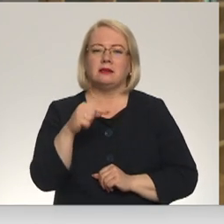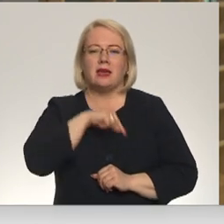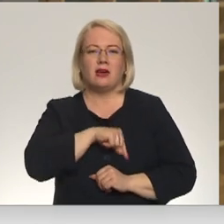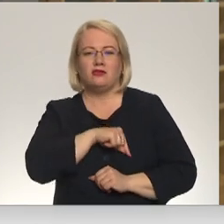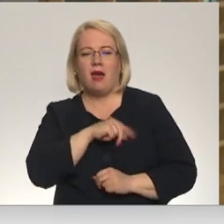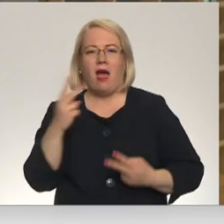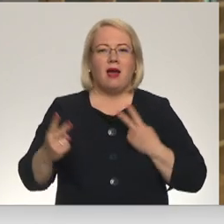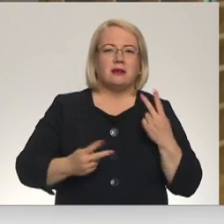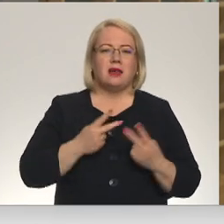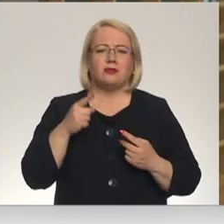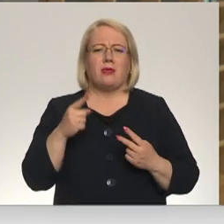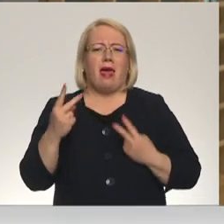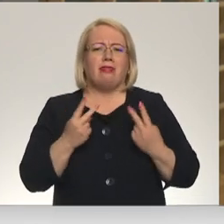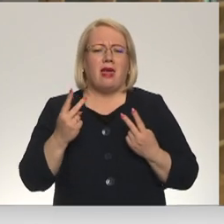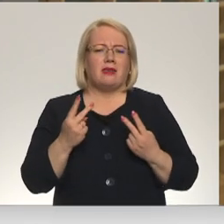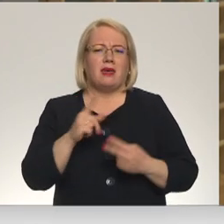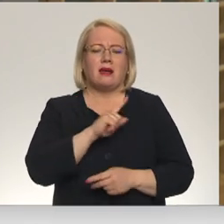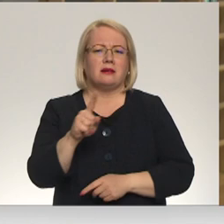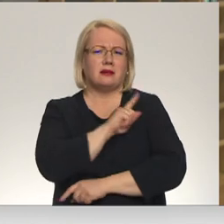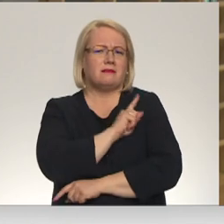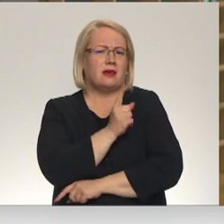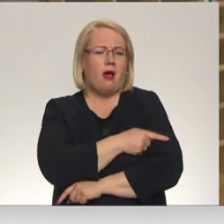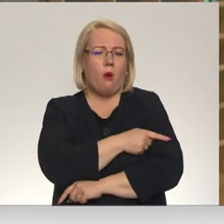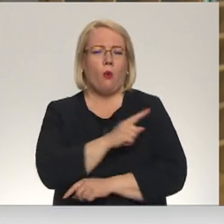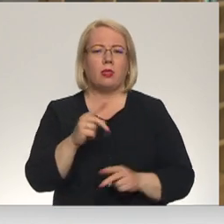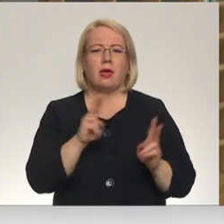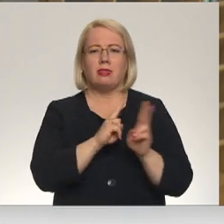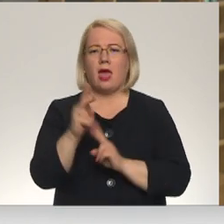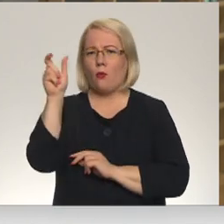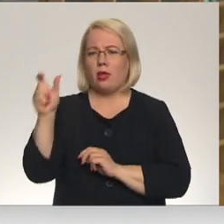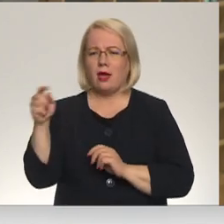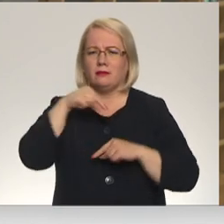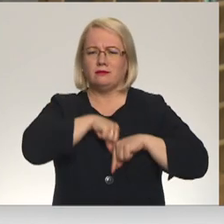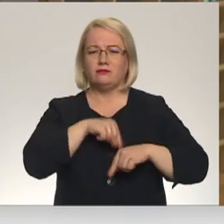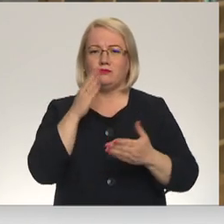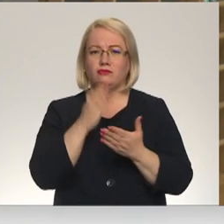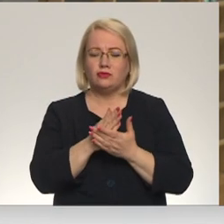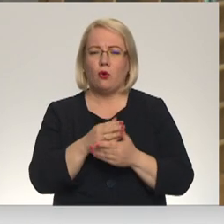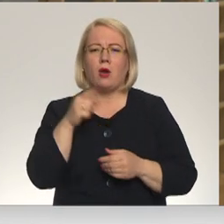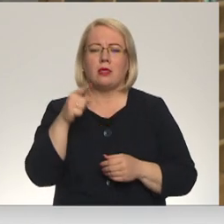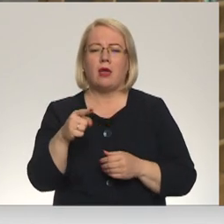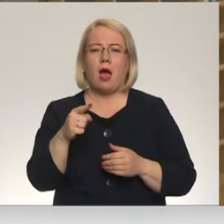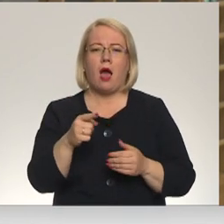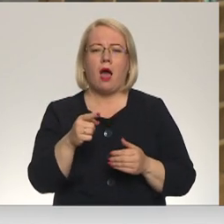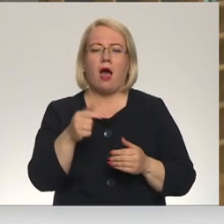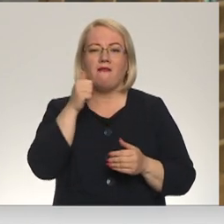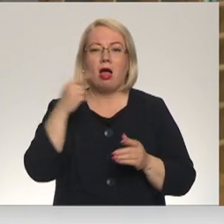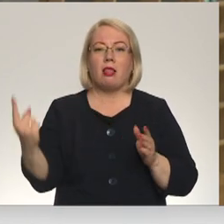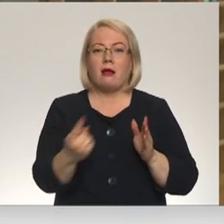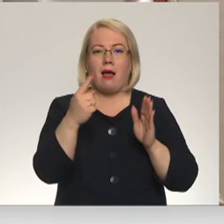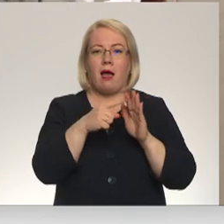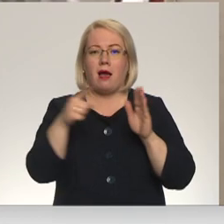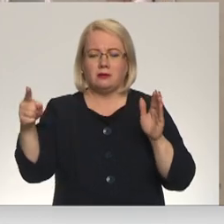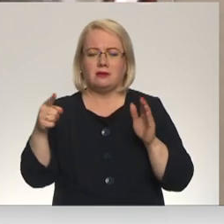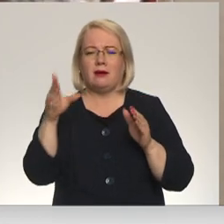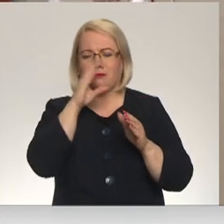tā jauda, kas ir dejotājos, dod tādu lielisku sajūtu, ka tā gada atlikušā gada laikā mēs visu